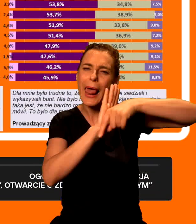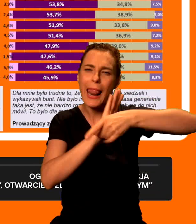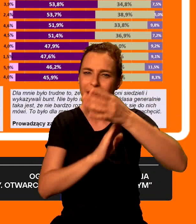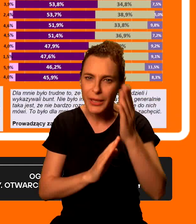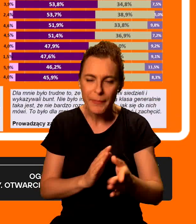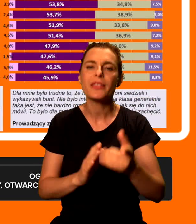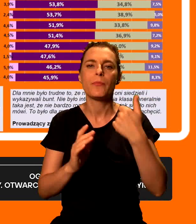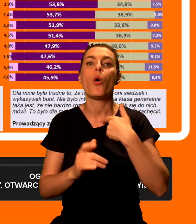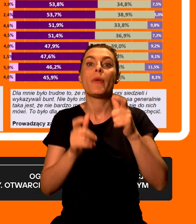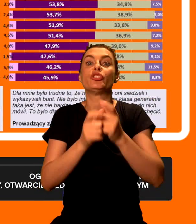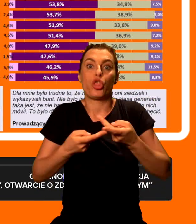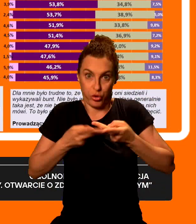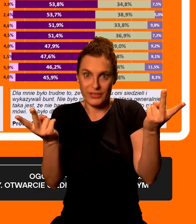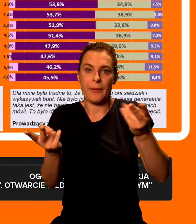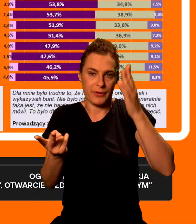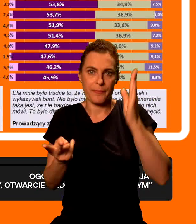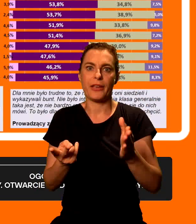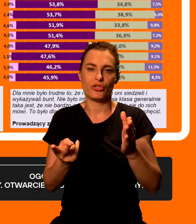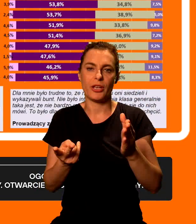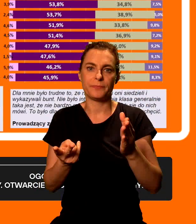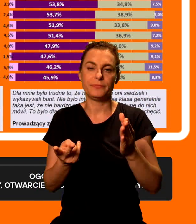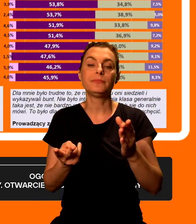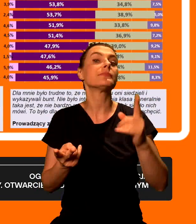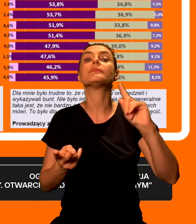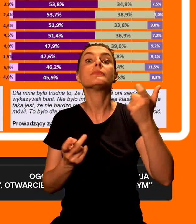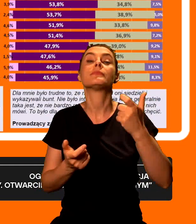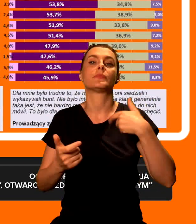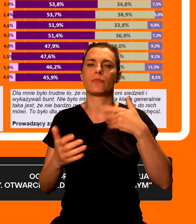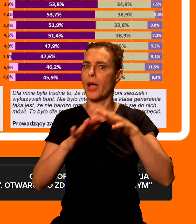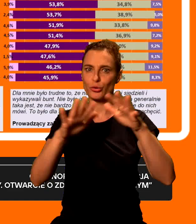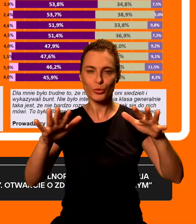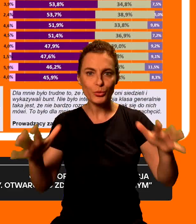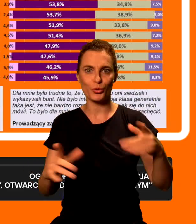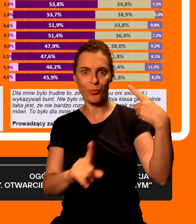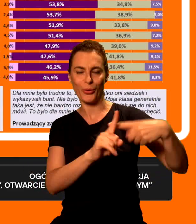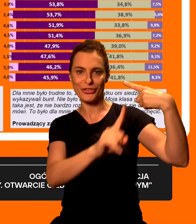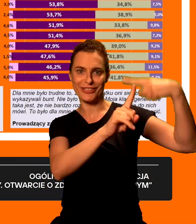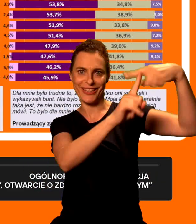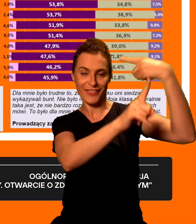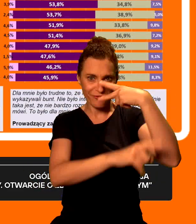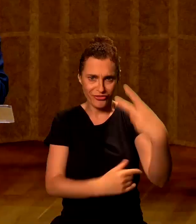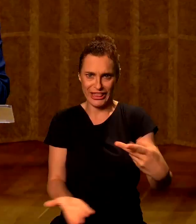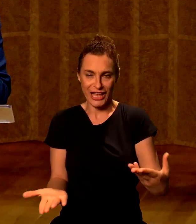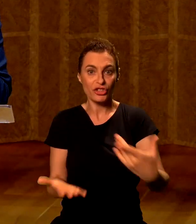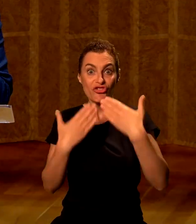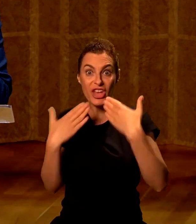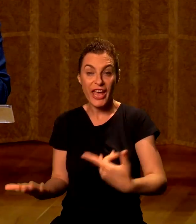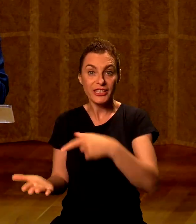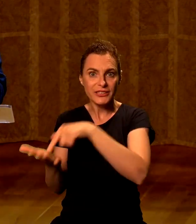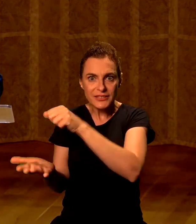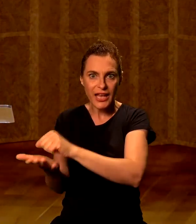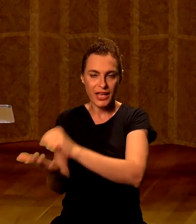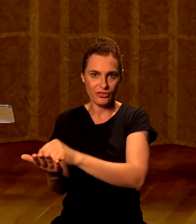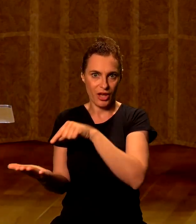będzie ten raport będzie dostępny, ale zobaczcie, dzieje się bardzo dużo pozytywnych rzeczy pod wpływem tych zajęć.